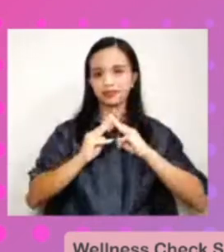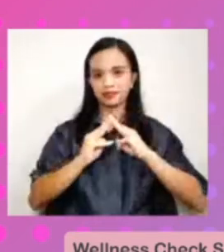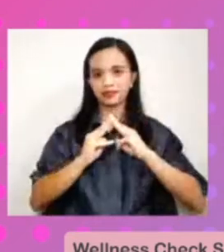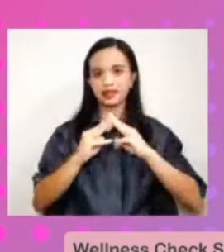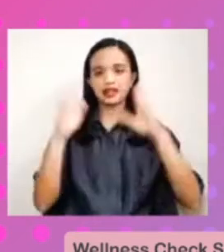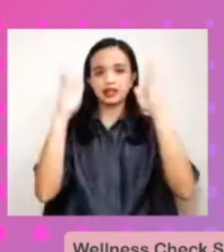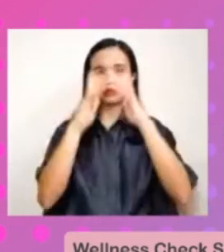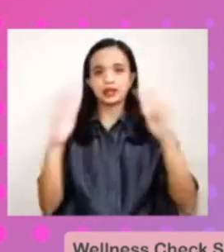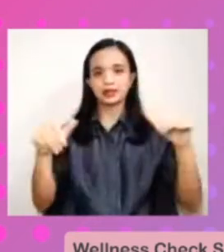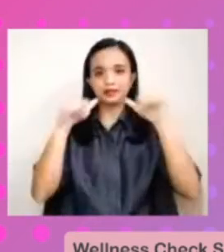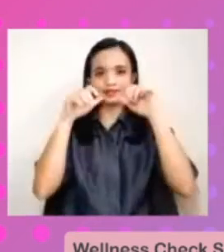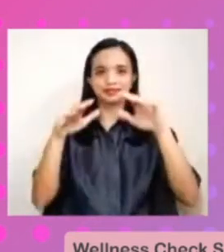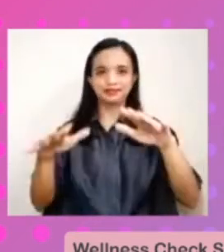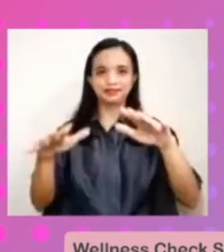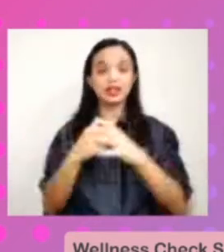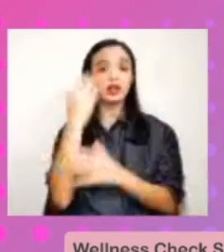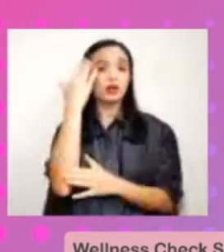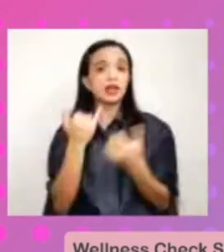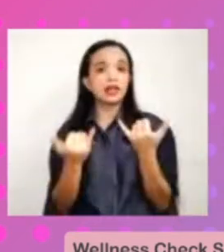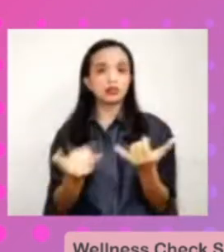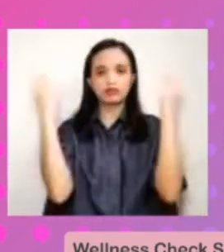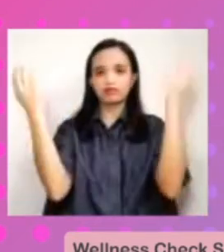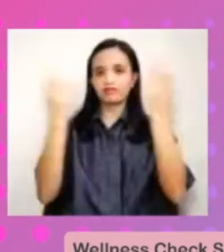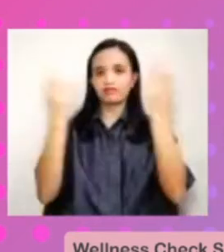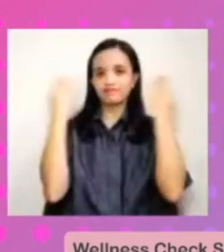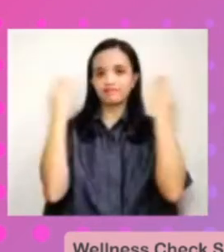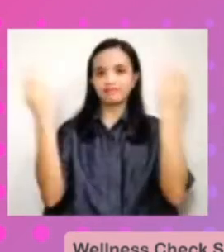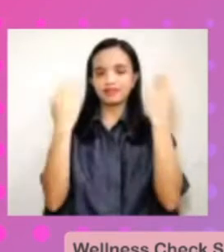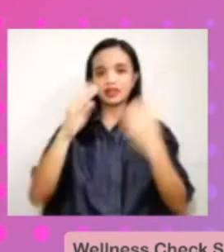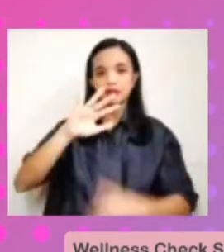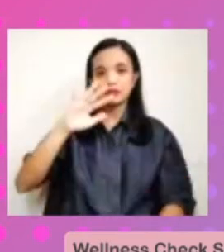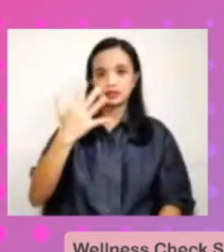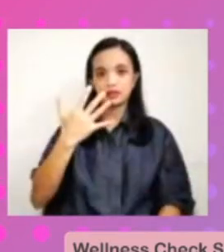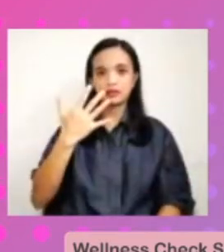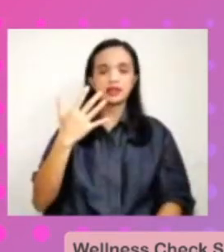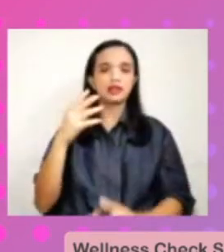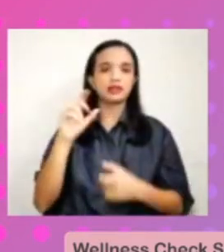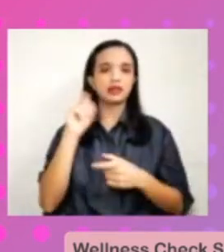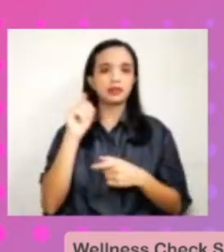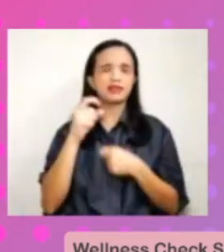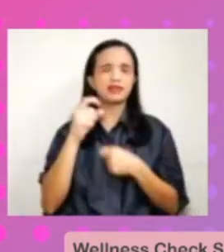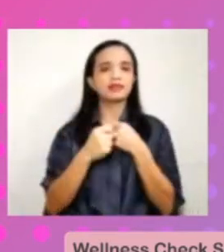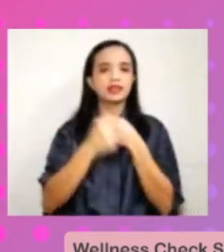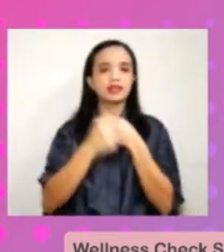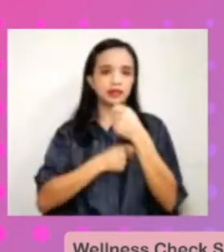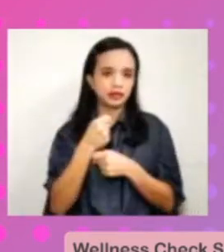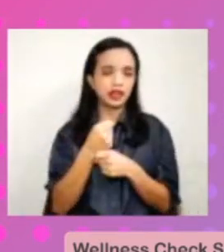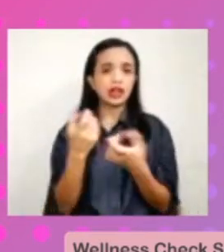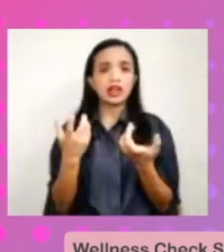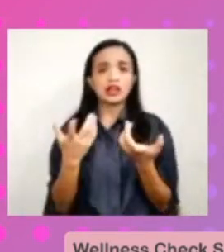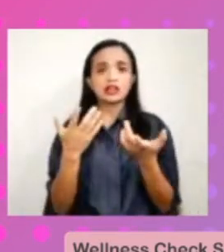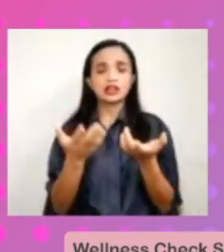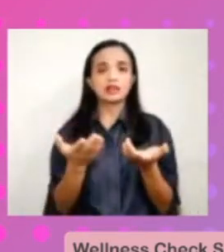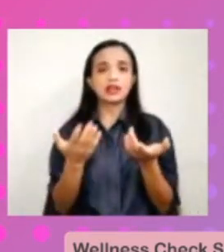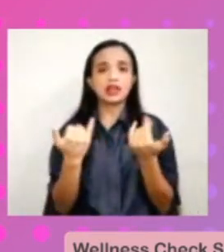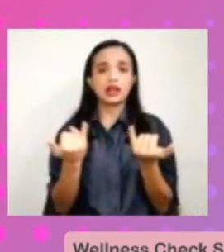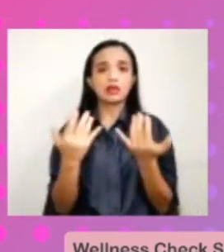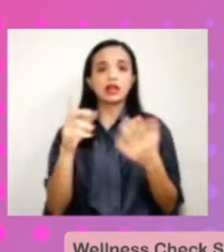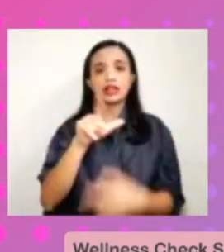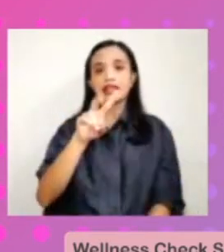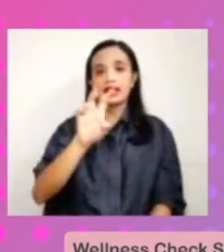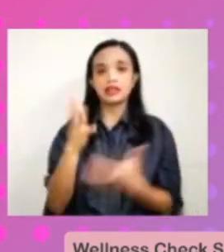Ayan, holiday po ngayon, no? Pero hindi po tayo papaawat sa ating Wellness Check Series. So mga kapatid po nating